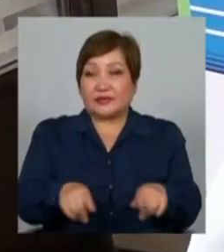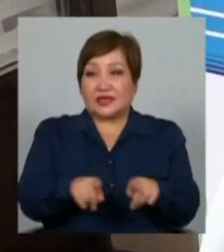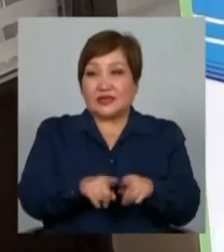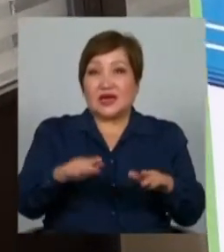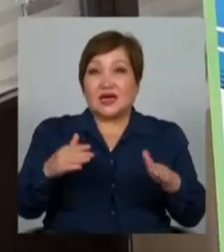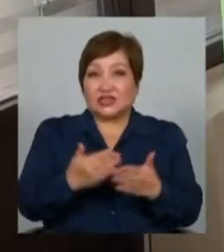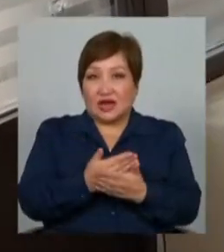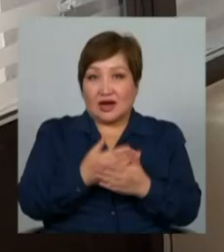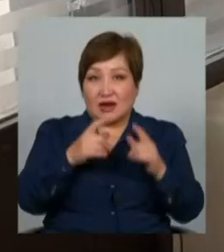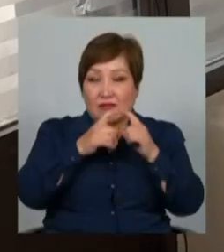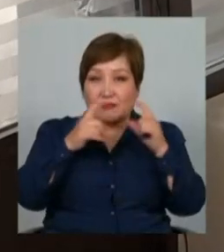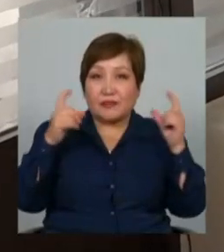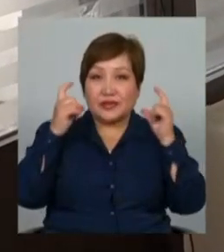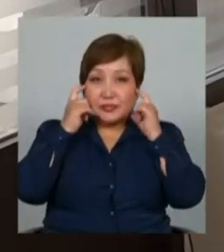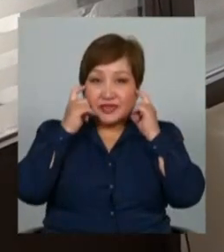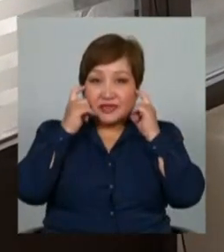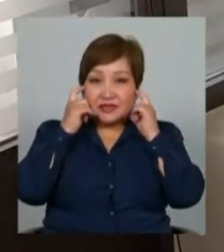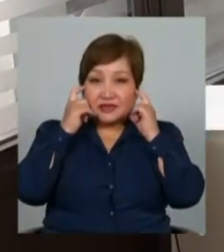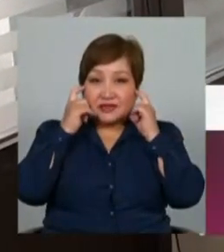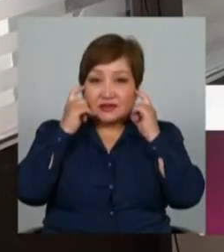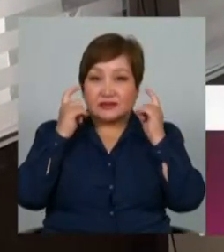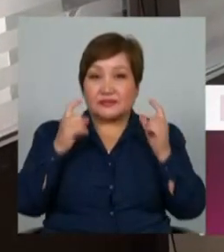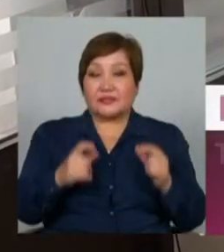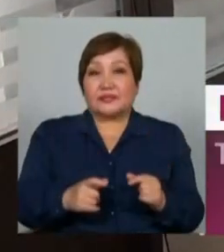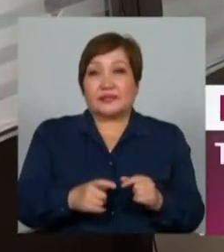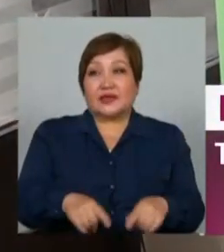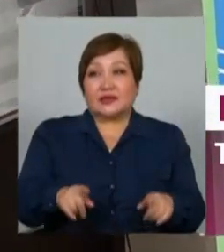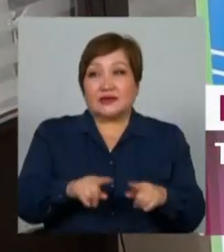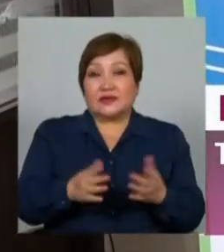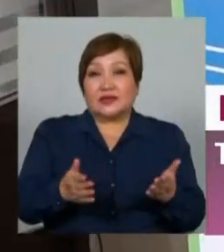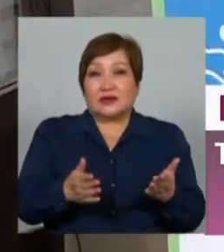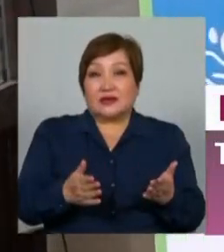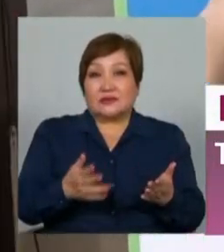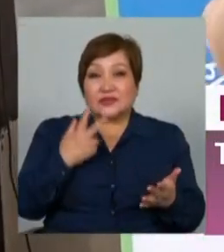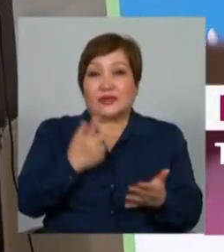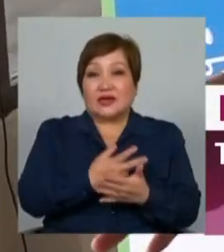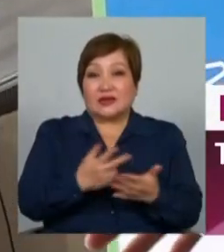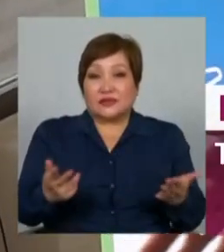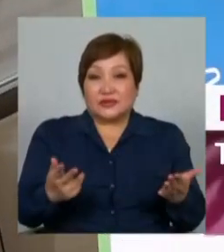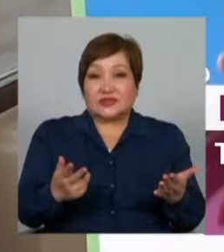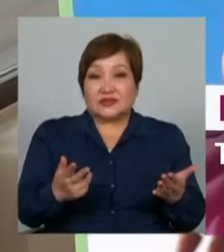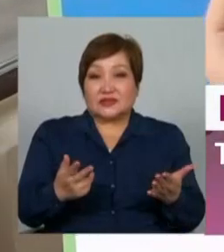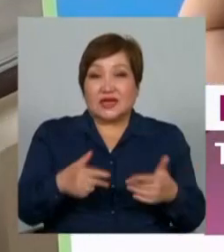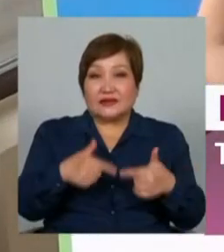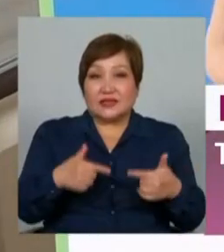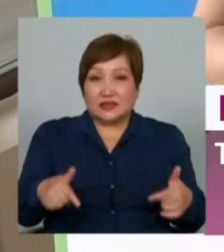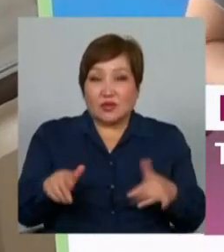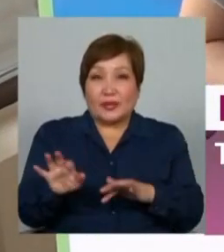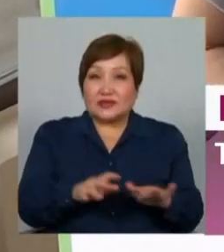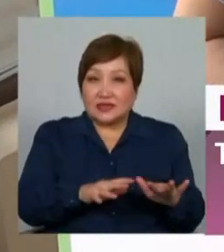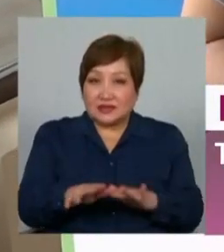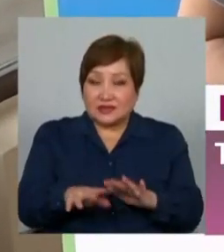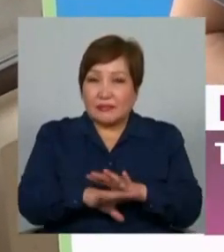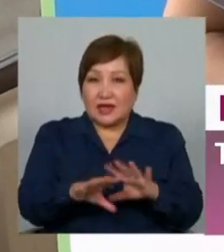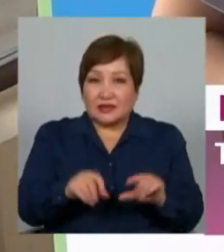жаңа бетперде кигізіледі. Яғни мұнан байқағанымыз, тестілеу процесі